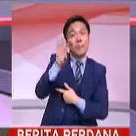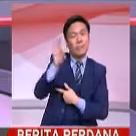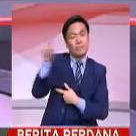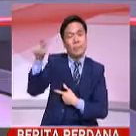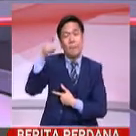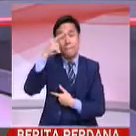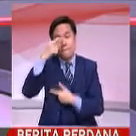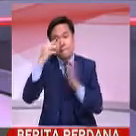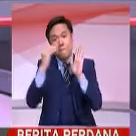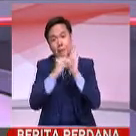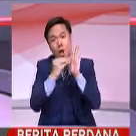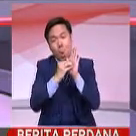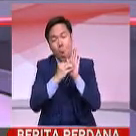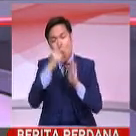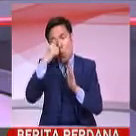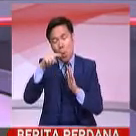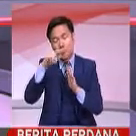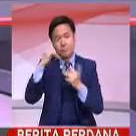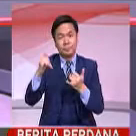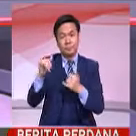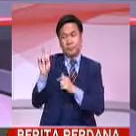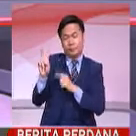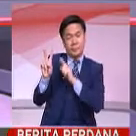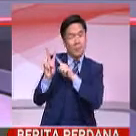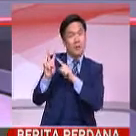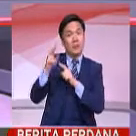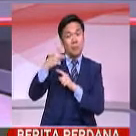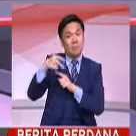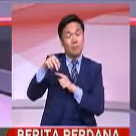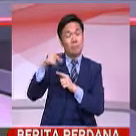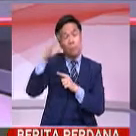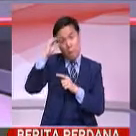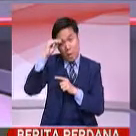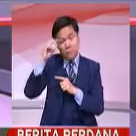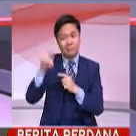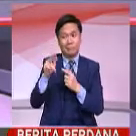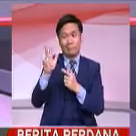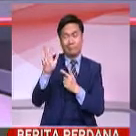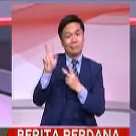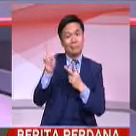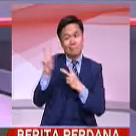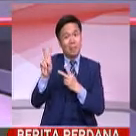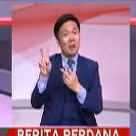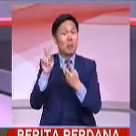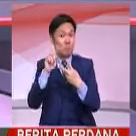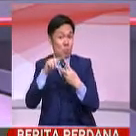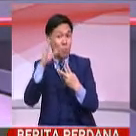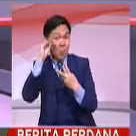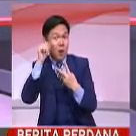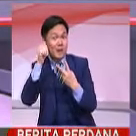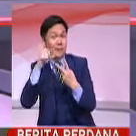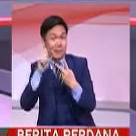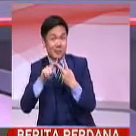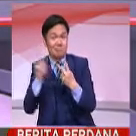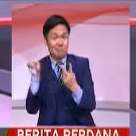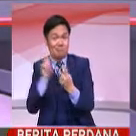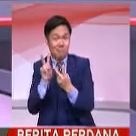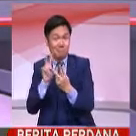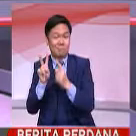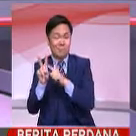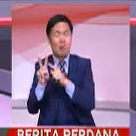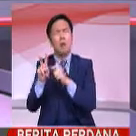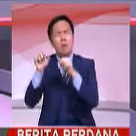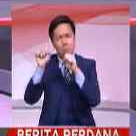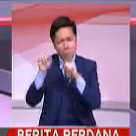bengkok jurulatih beregu lelaki kebangsaan Paulus Firman mengakui tiga pasangan beregu campuran yang bersaing di Thailand baru-baru ini